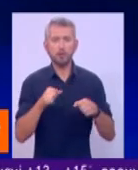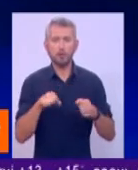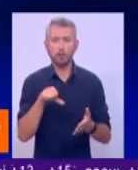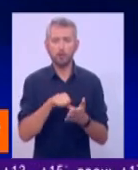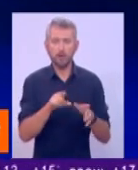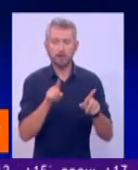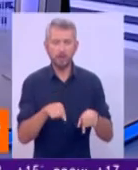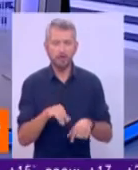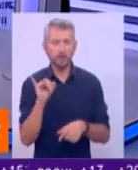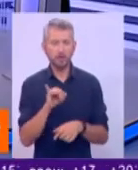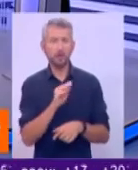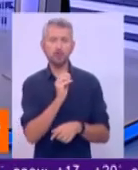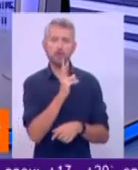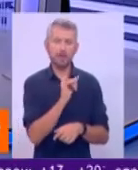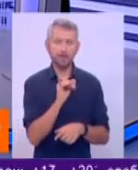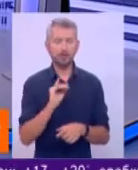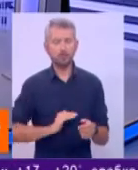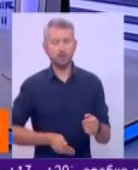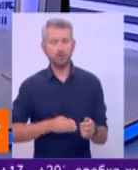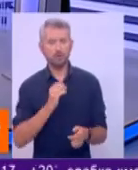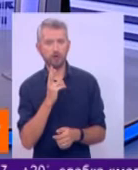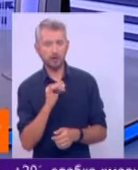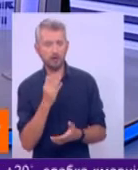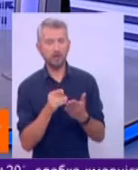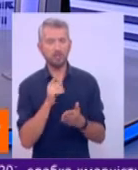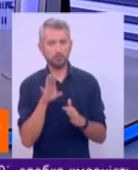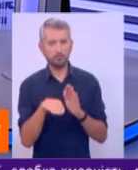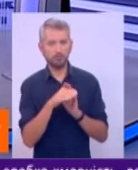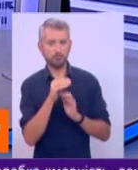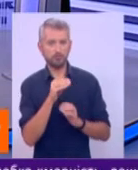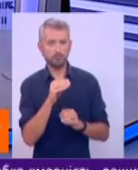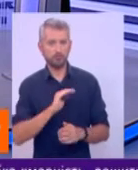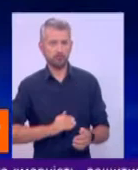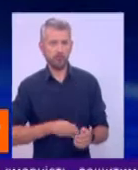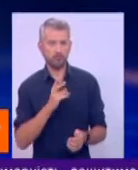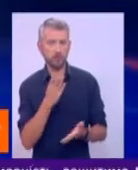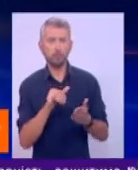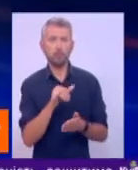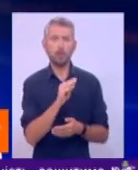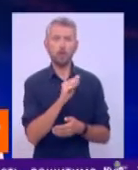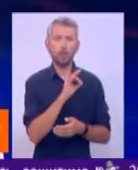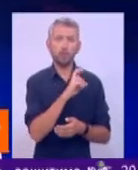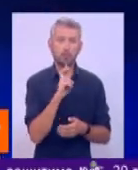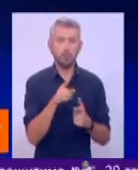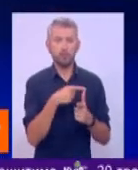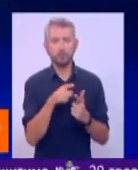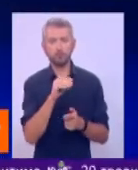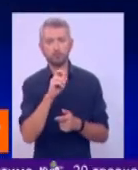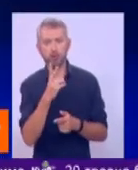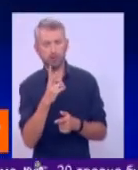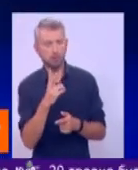участвовать также и ЖЭКи, и частные ЖЭКи, если вы в частном ЖЭКе. Ну а если у вас ОСББ или жилищно-строительный кооператив, так тем